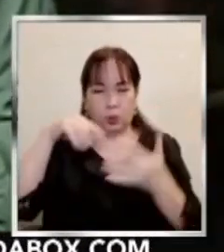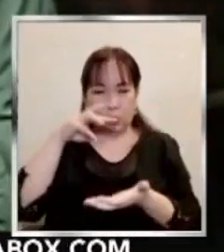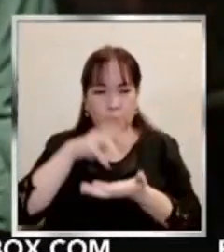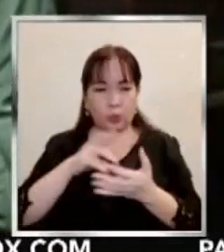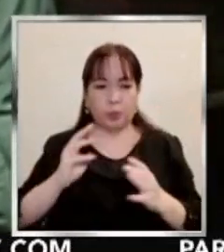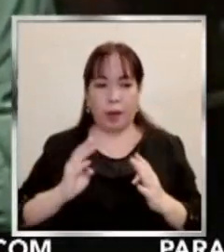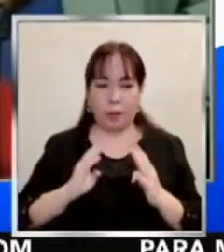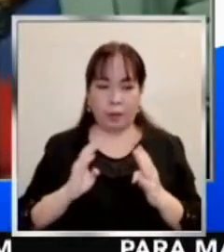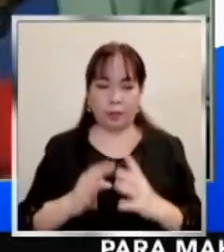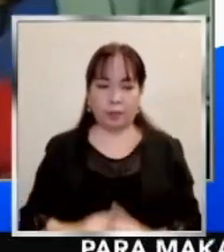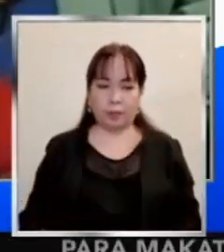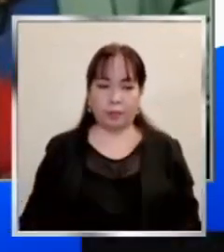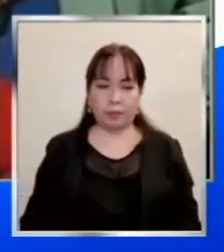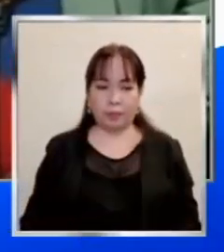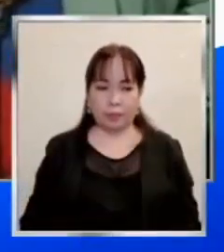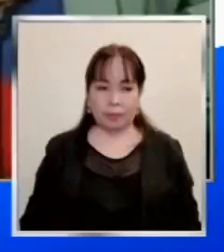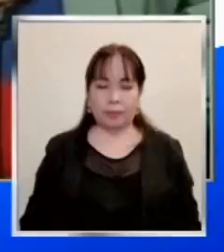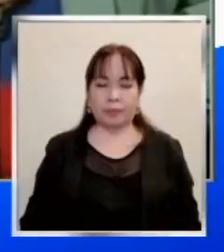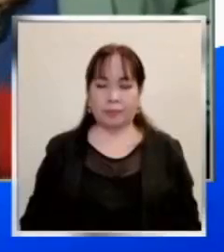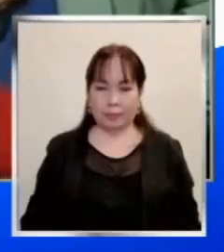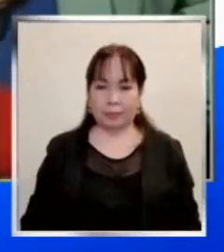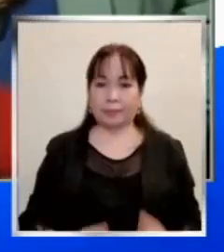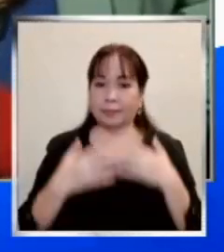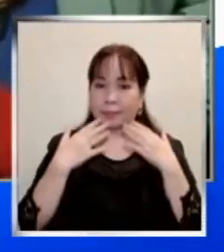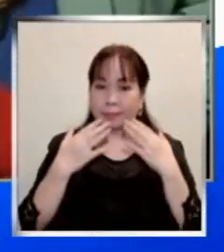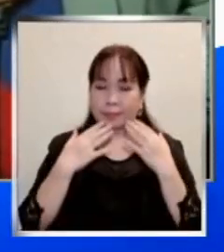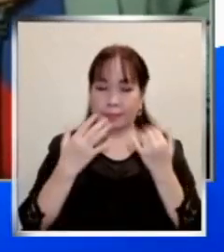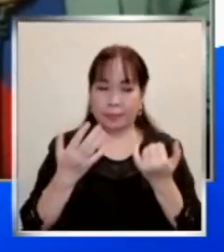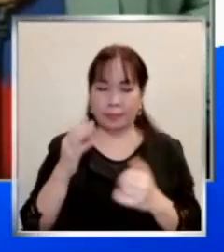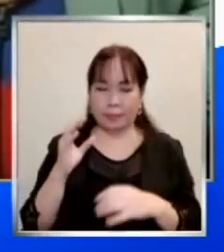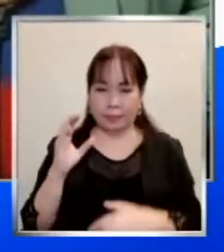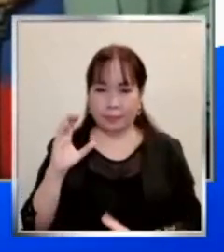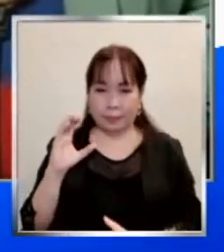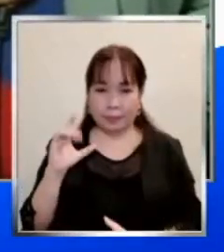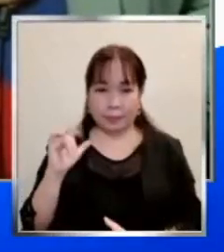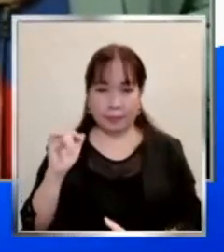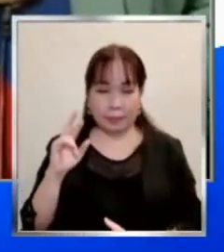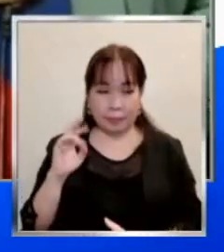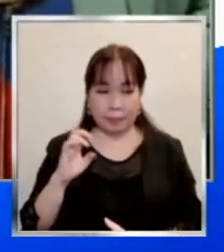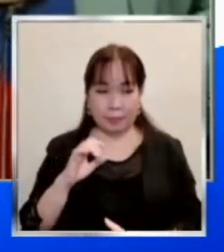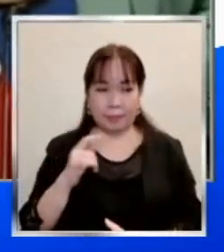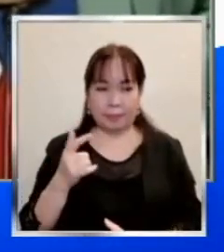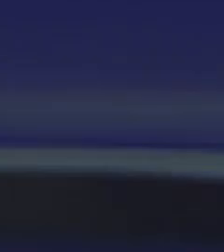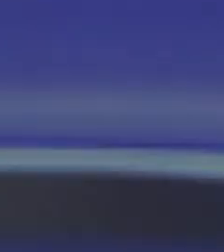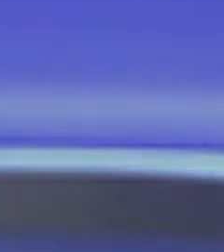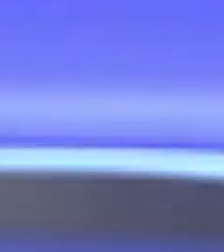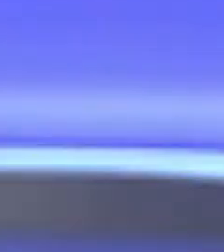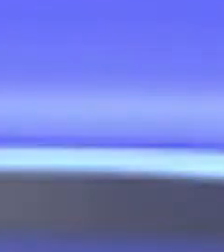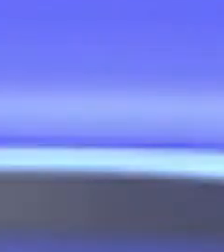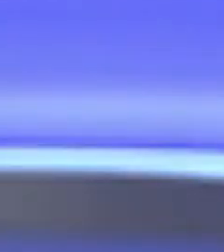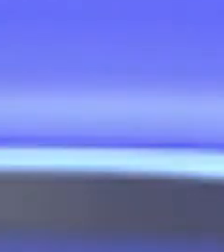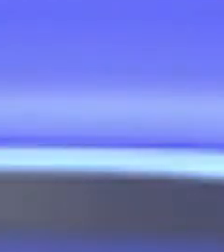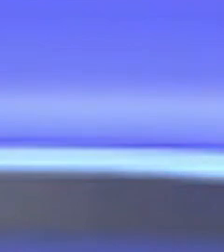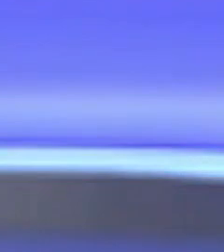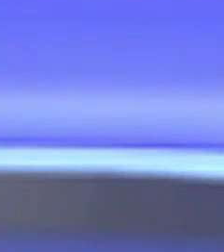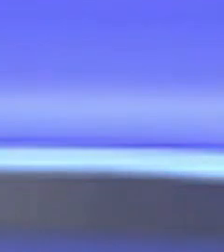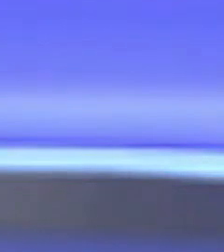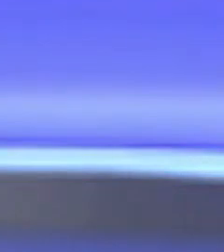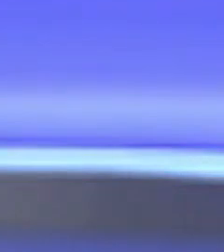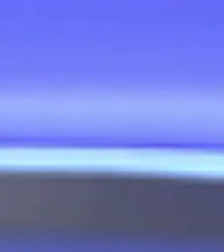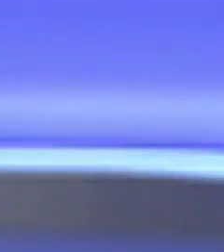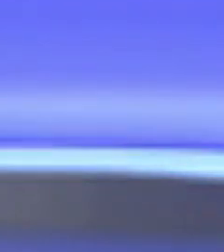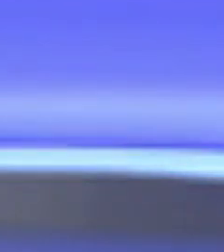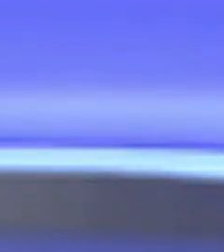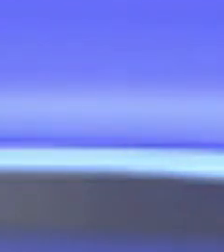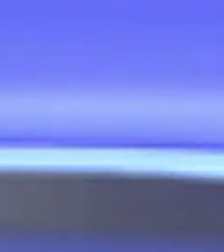Mel. Maraming salamat sa iyo, Claire Lacanilao ng GMA Regional TV Balitang Amyanan. Good news mga kapuso!